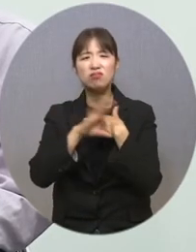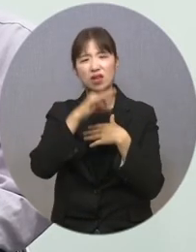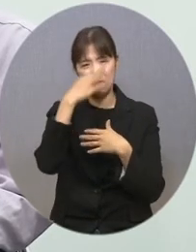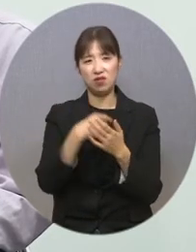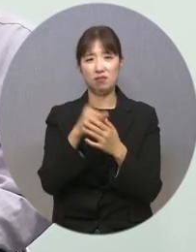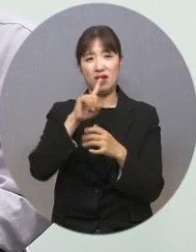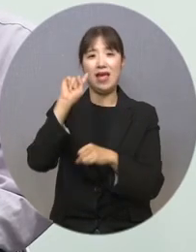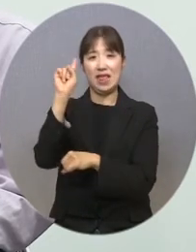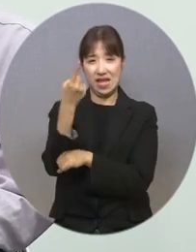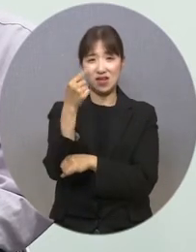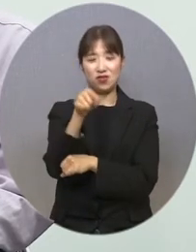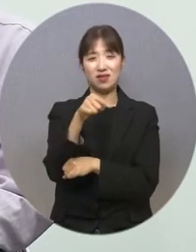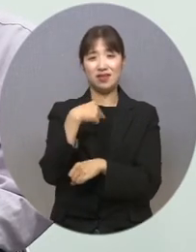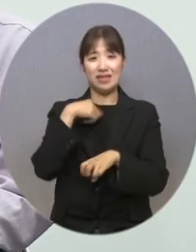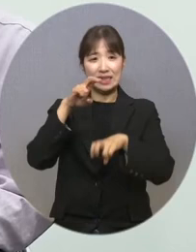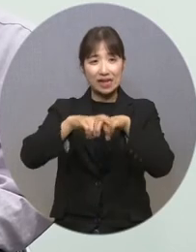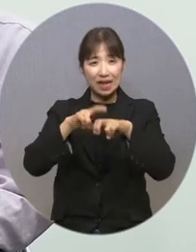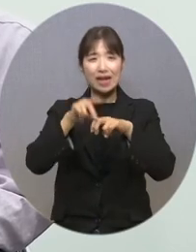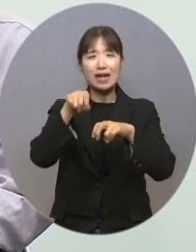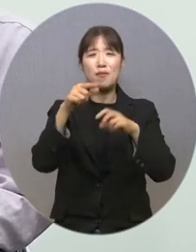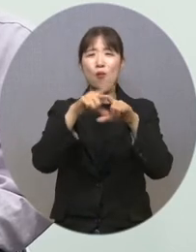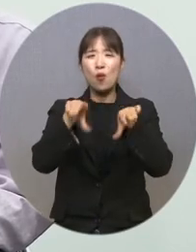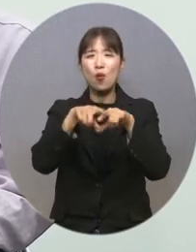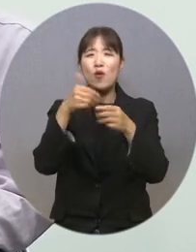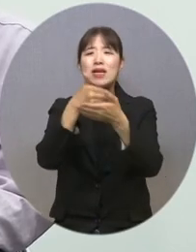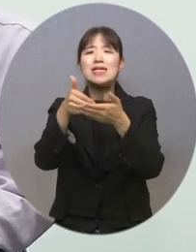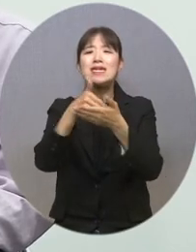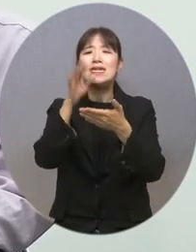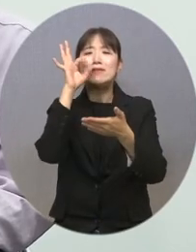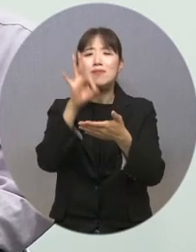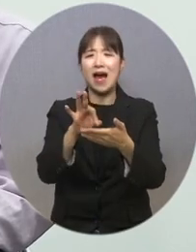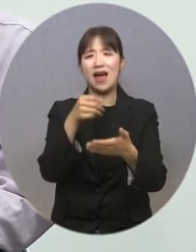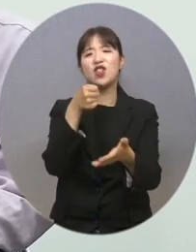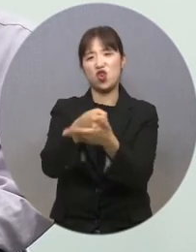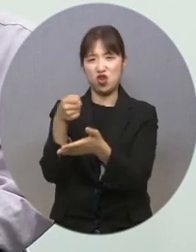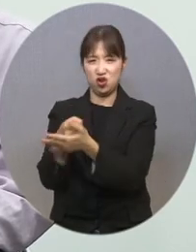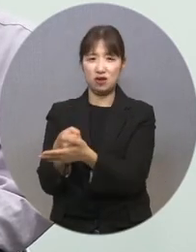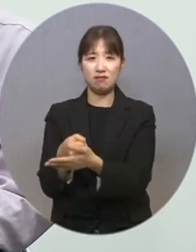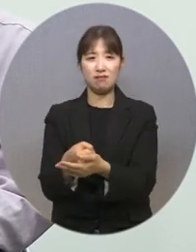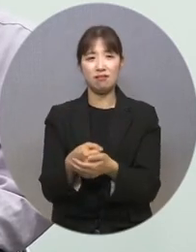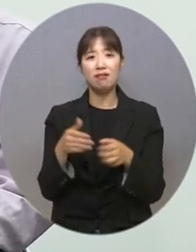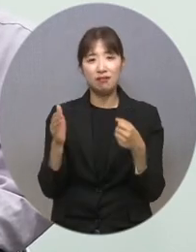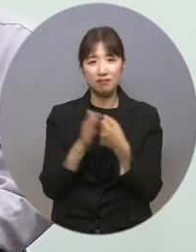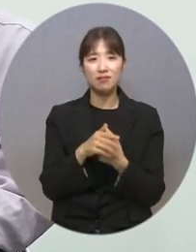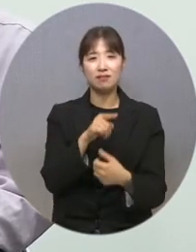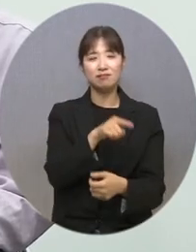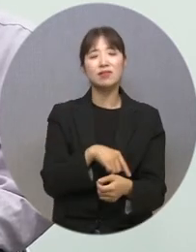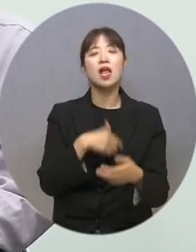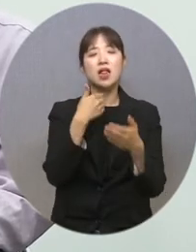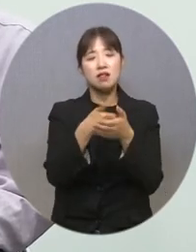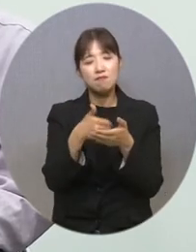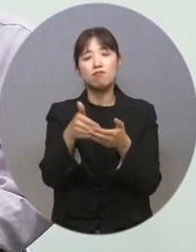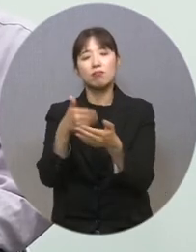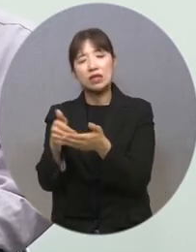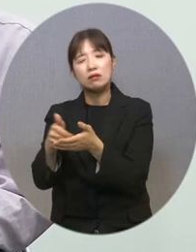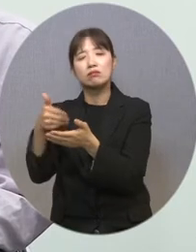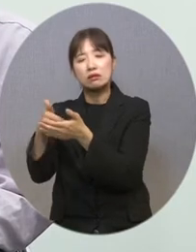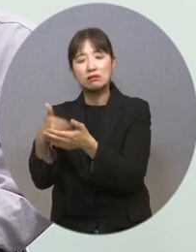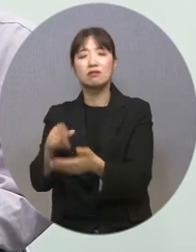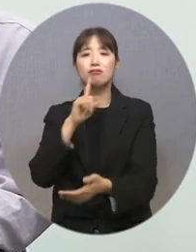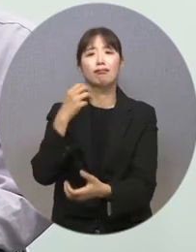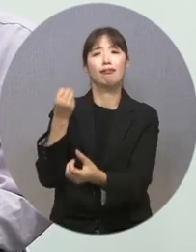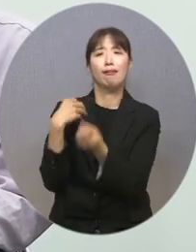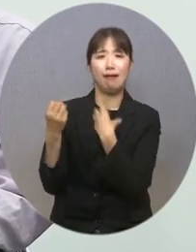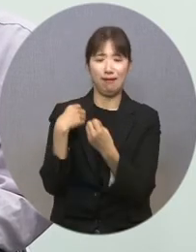자리를 이렇게 그림을 보고 선택이라는 살아요 어떻게 좌석 표를 보고 그렇다 이미지 이미지 김이지 이렇게만 일찍 얻은 거죠 그